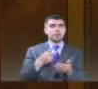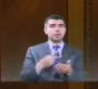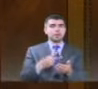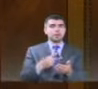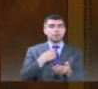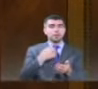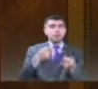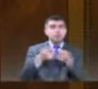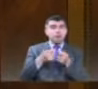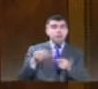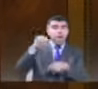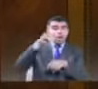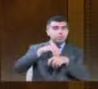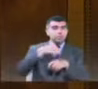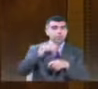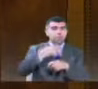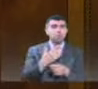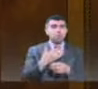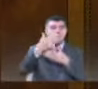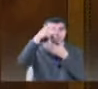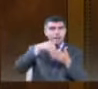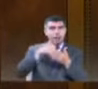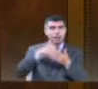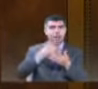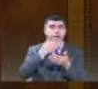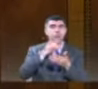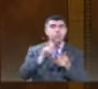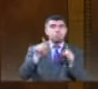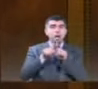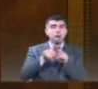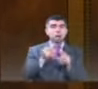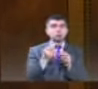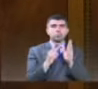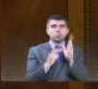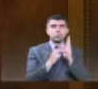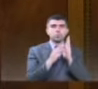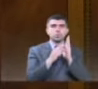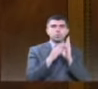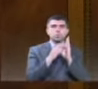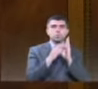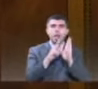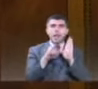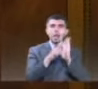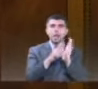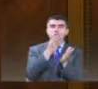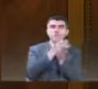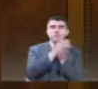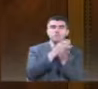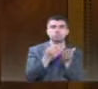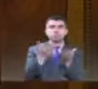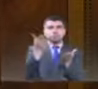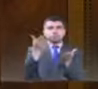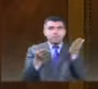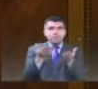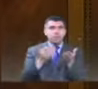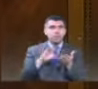بغيتيو المغرب تبقاو تجيو وتلقاوه دوله امنه ومستقره، خليوه يمشي المسائل ديالو ديال حقوق الانسان على قدر الامكانيات ديالو، على قدر